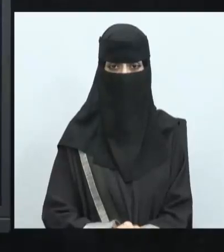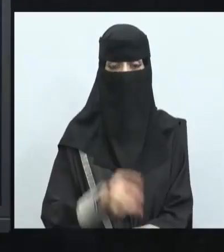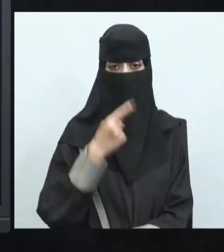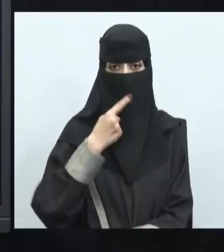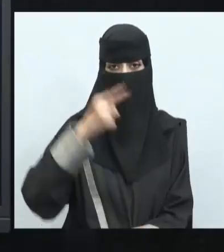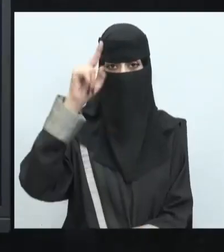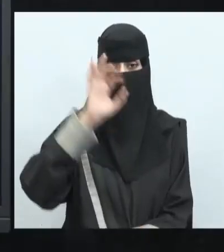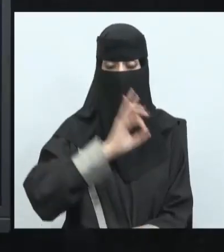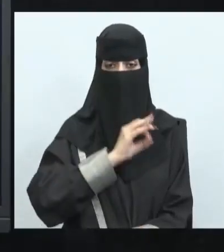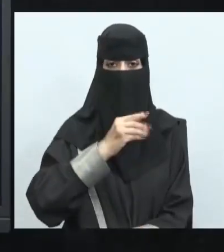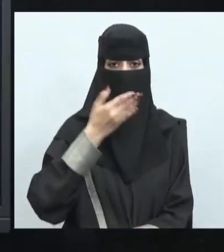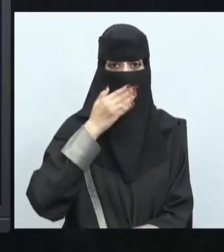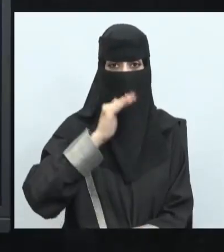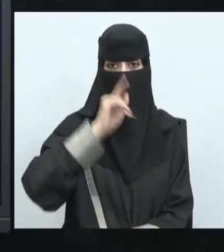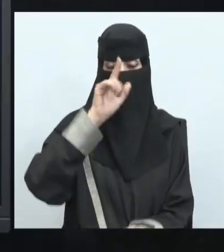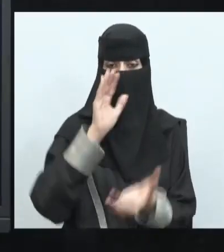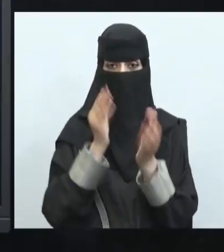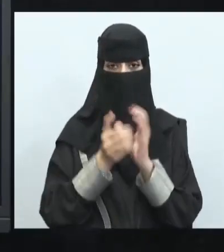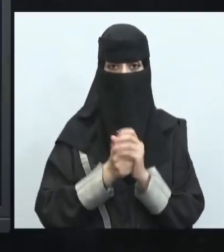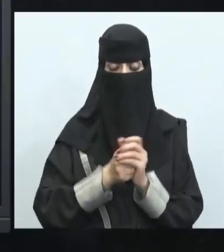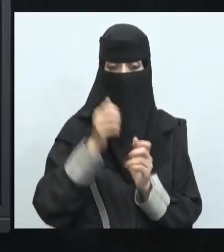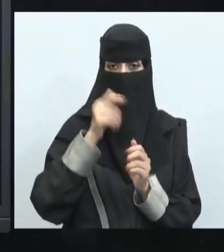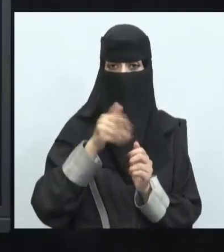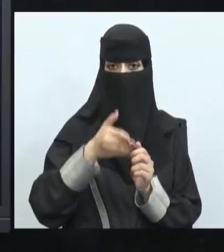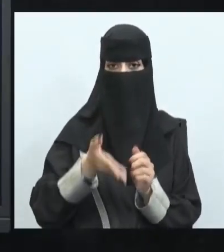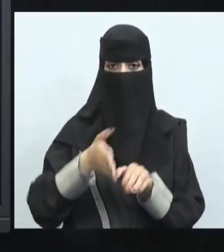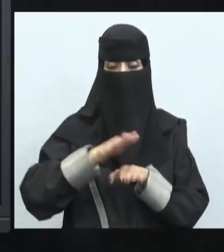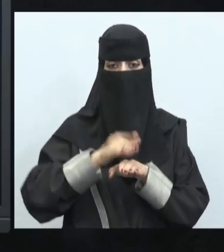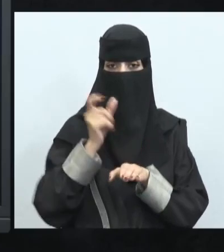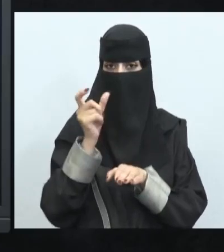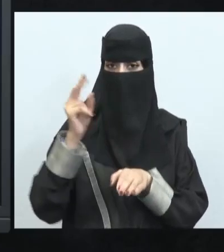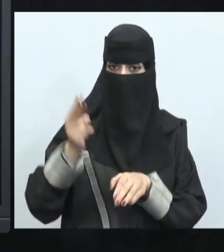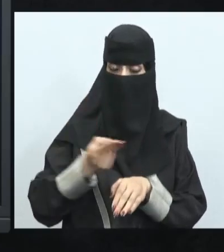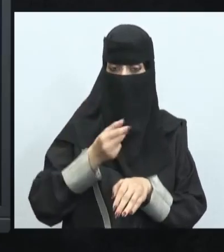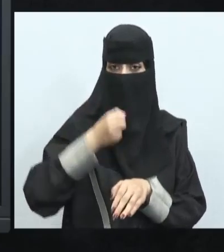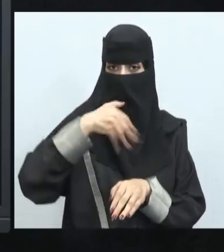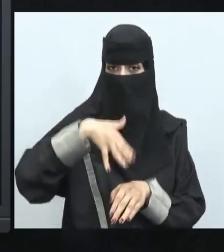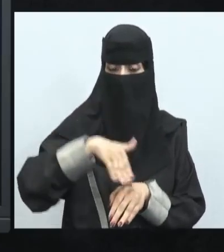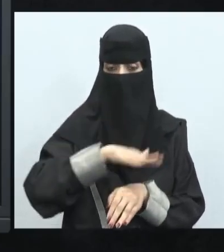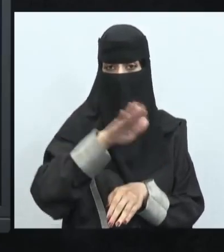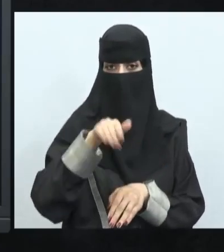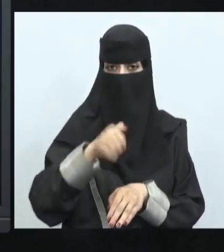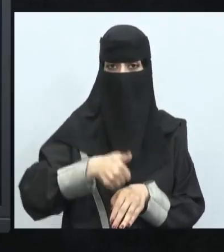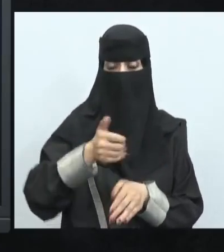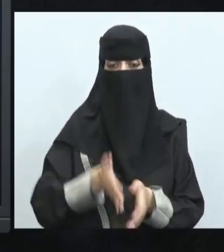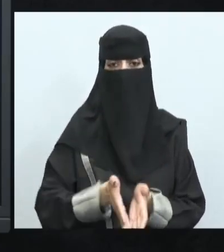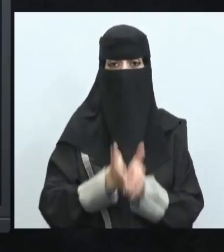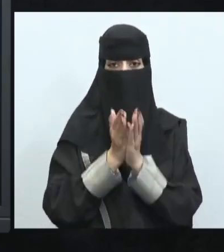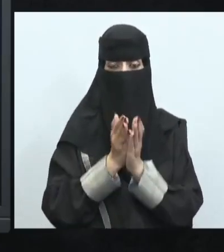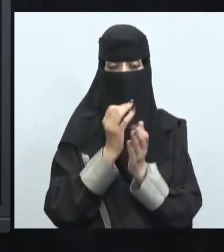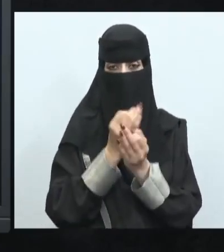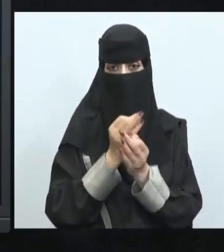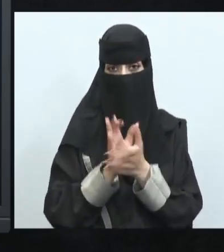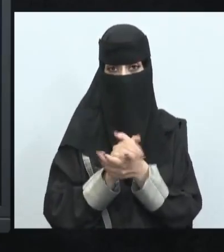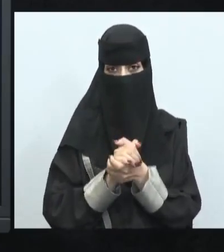بسم الله الرحمن الرحيم الحمد لله رب العالمين والصلاه والسلام على سيدنا ونبينا محمد عليه افضل الصلاه